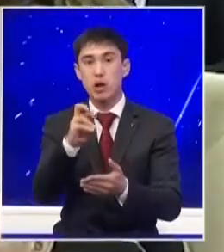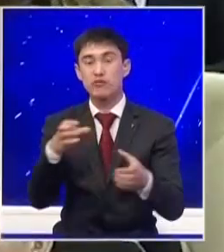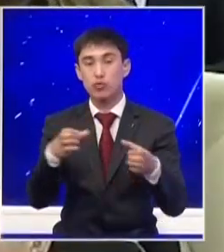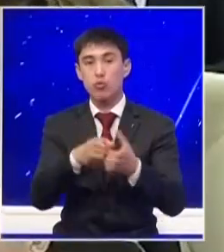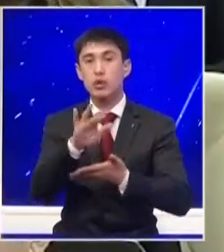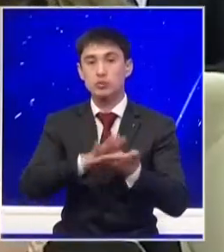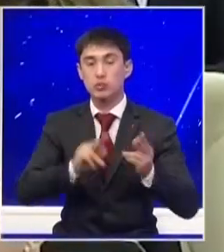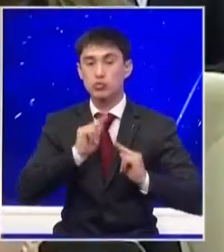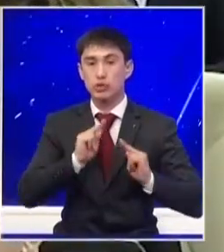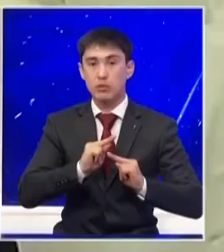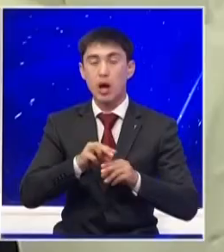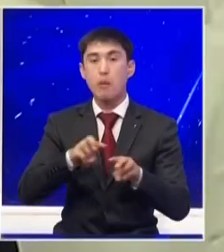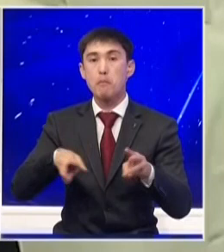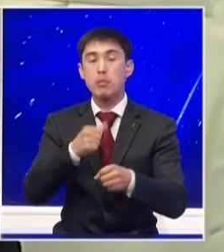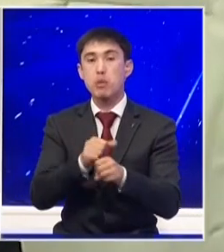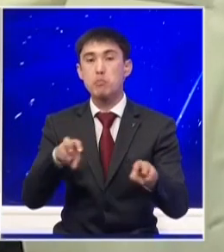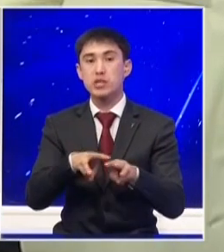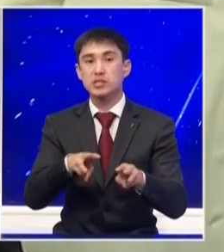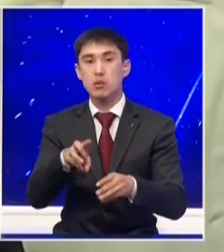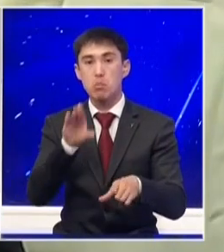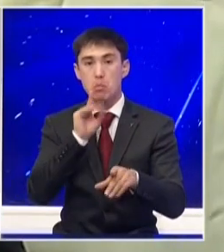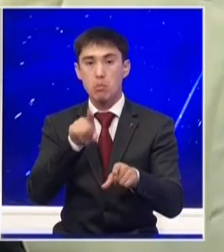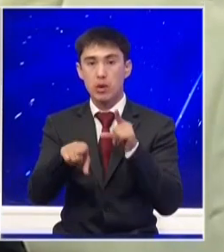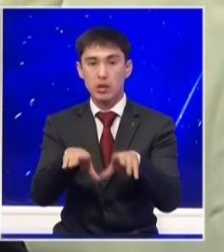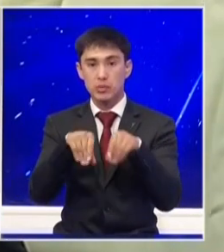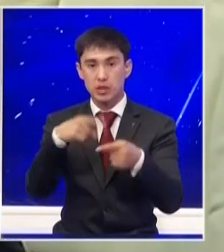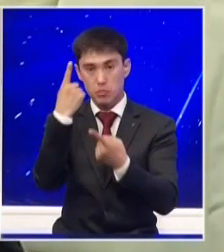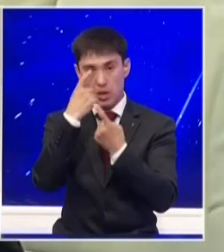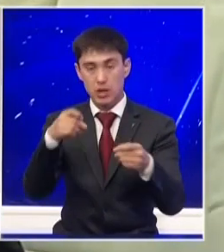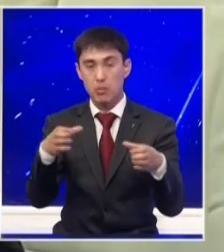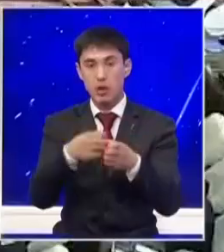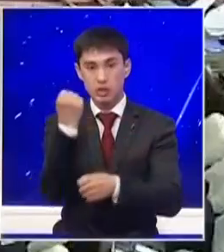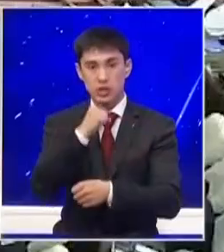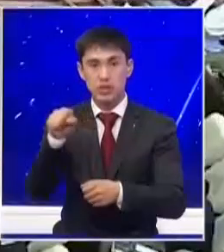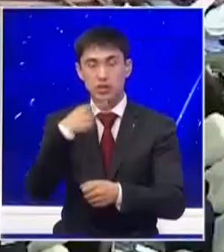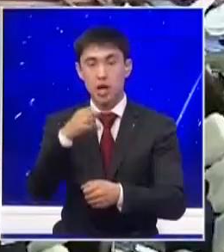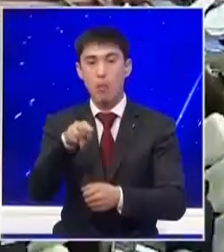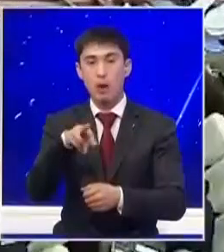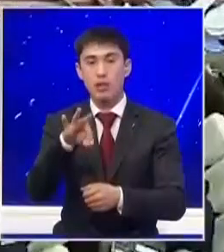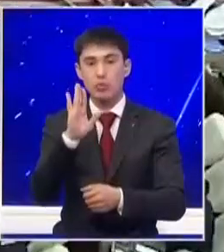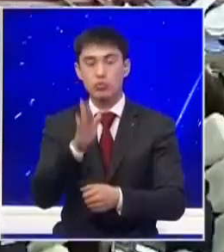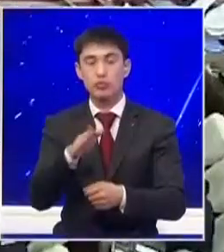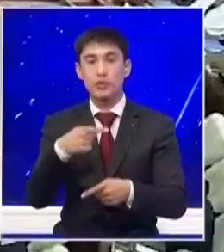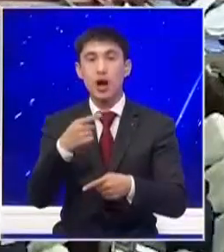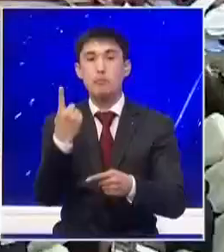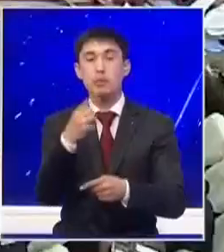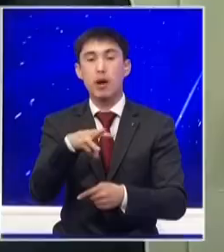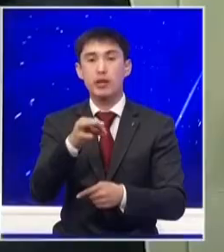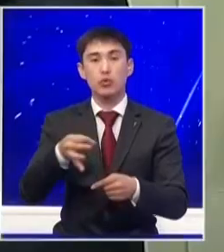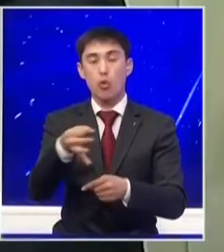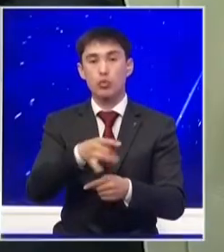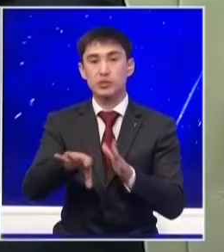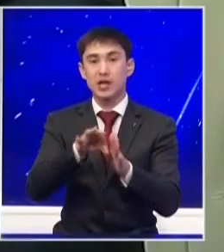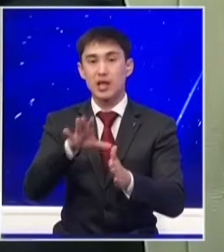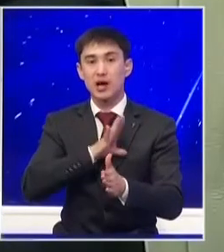Ал премьер-министрдің кандидатурасын парламенттегі белгілі партия жеңіске жеткен аманат ұсынады. Ал бір мандаттық округтен